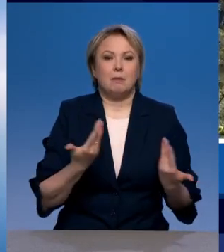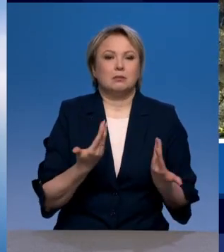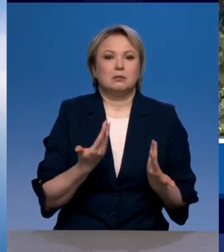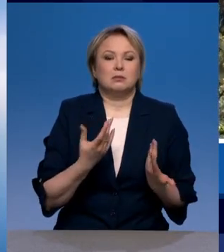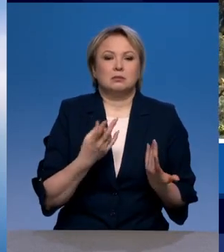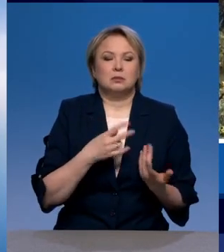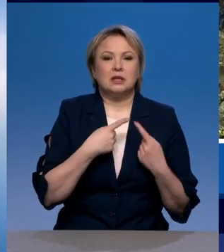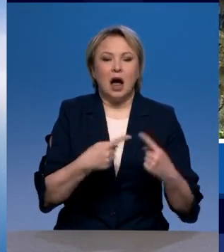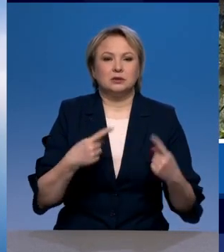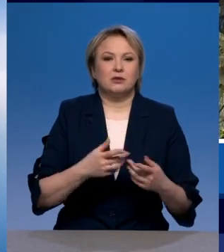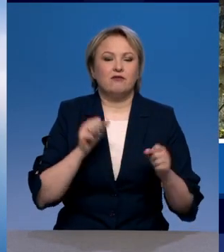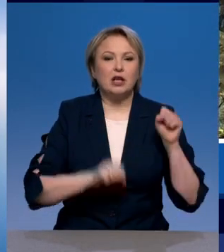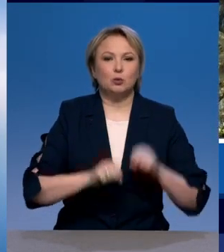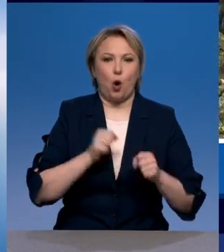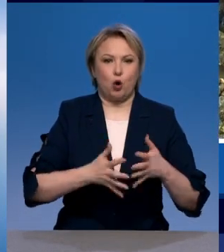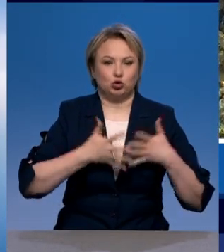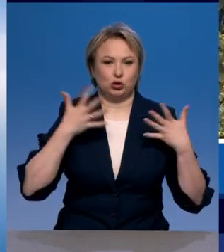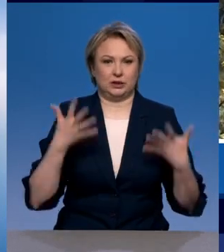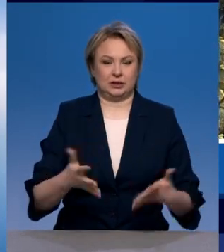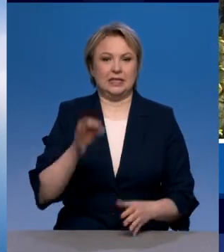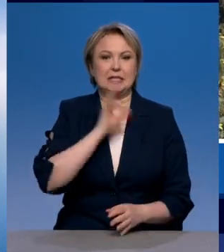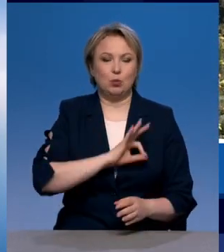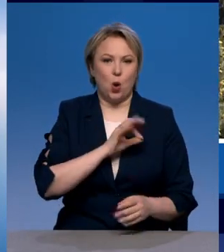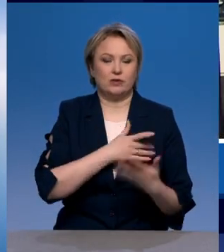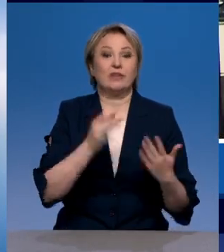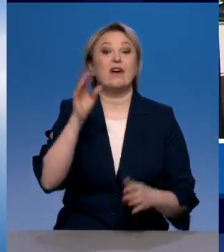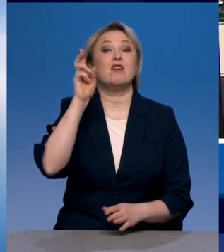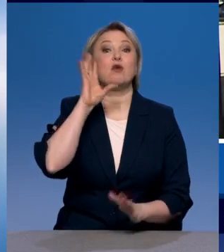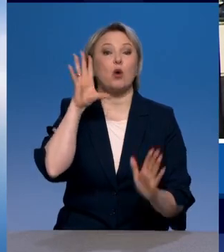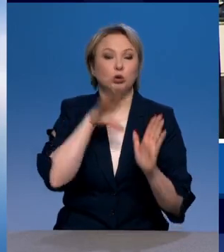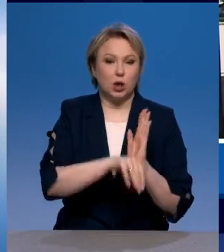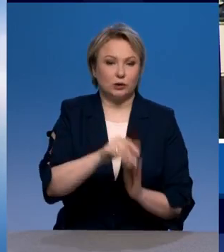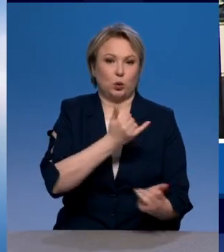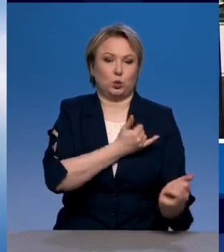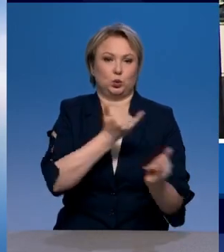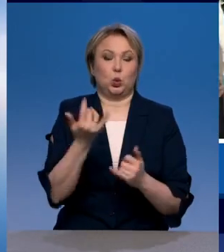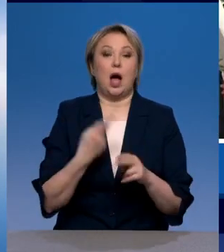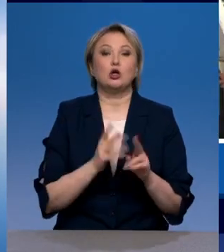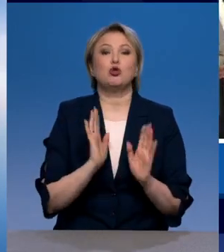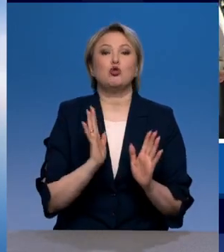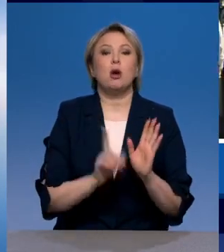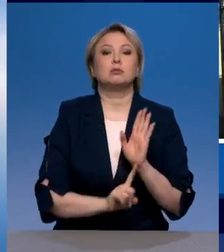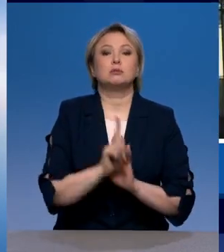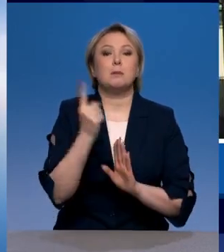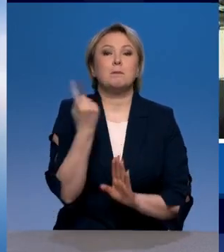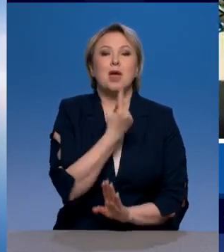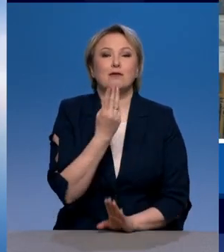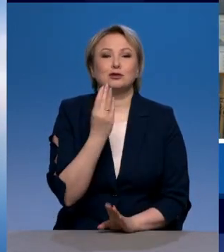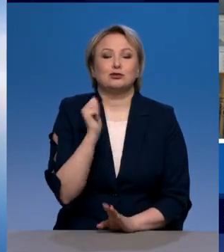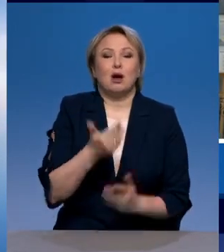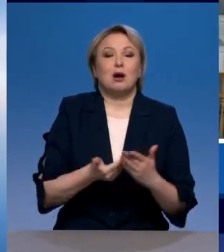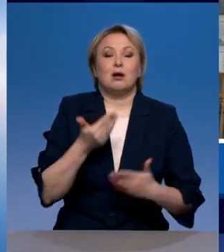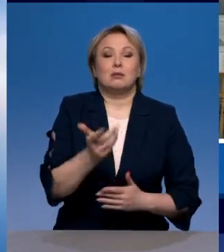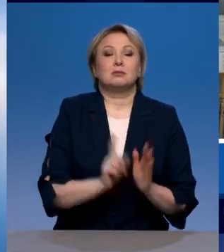современных цифровых платформ, в том числе и в государственных услугах. Это лишь первый шаг. И мы дальше можем с вами,